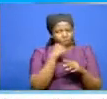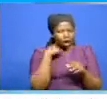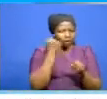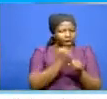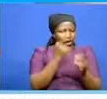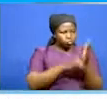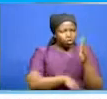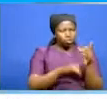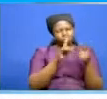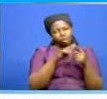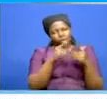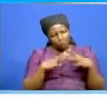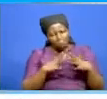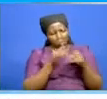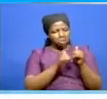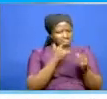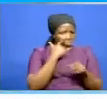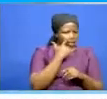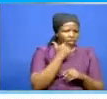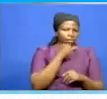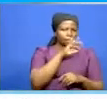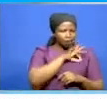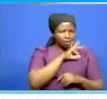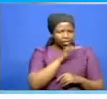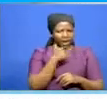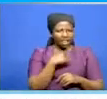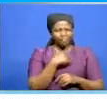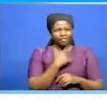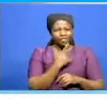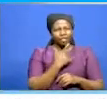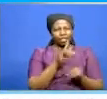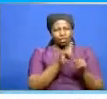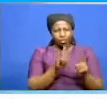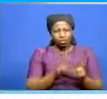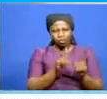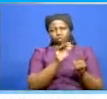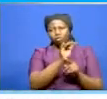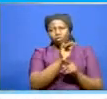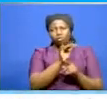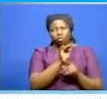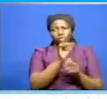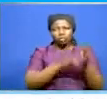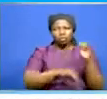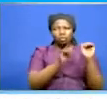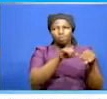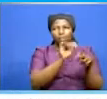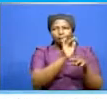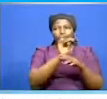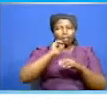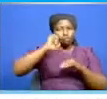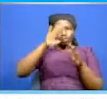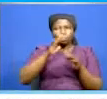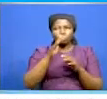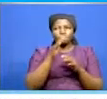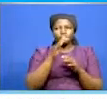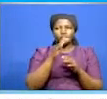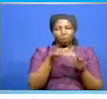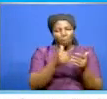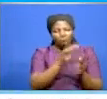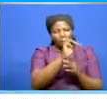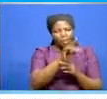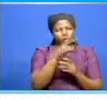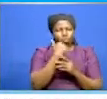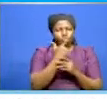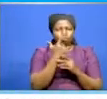wakazi, ambayo unaona kwamba ni ya manufaa, na vile vile wito kwa baadhi ya wabunge ambao wamejiingiza sana na siasa